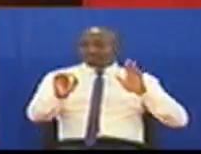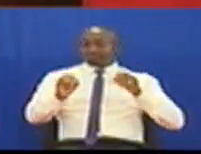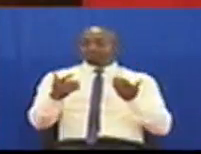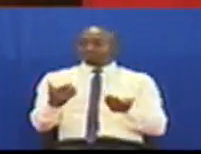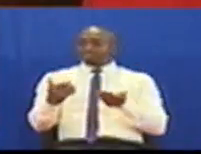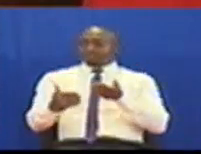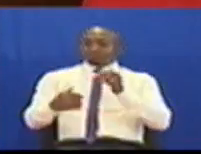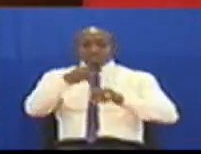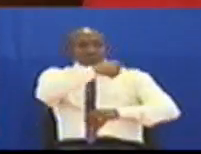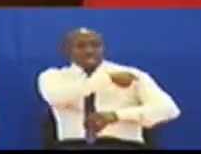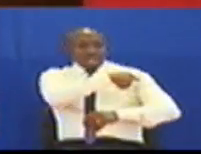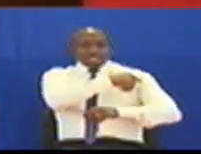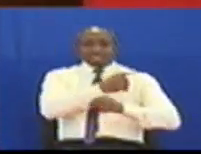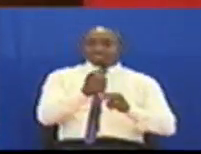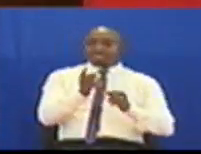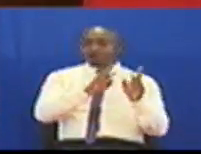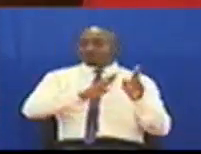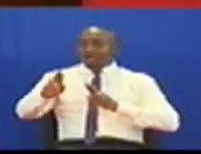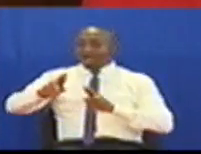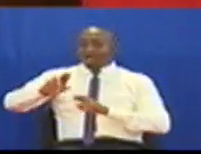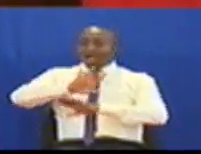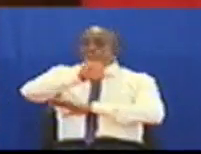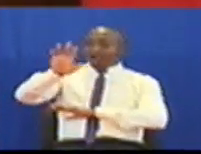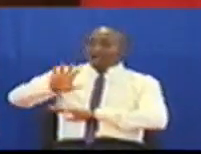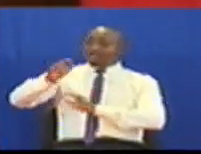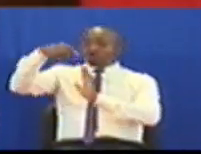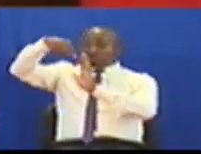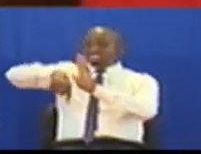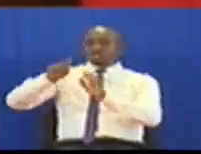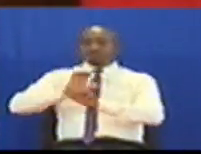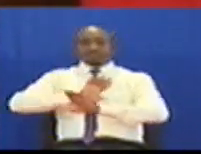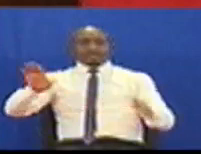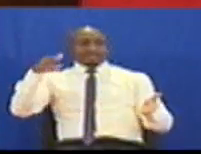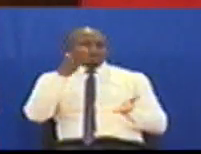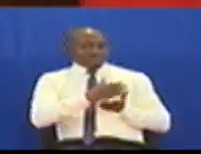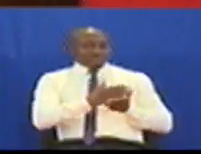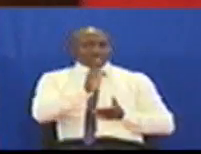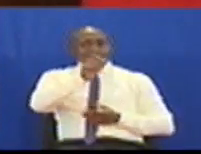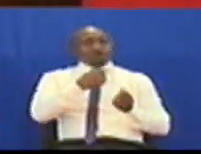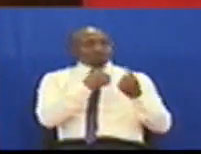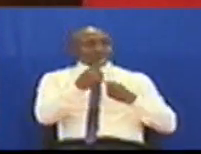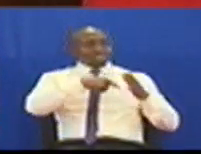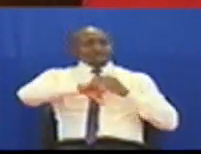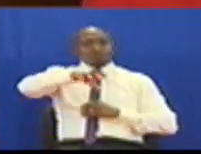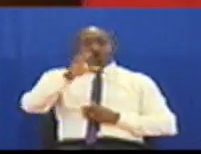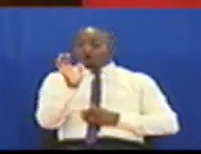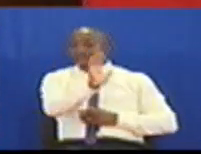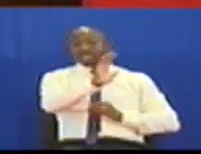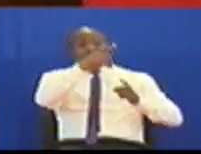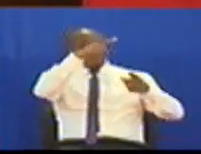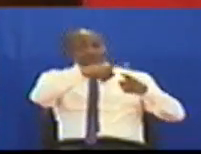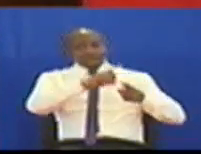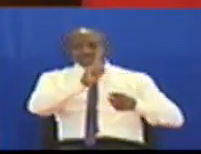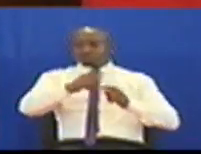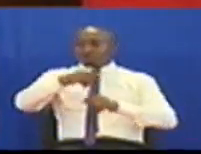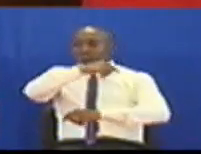wa hospitali ya rufaa kanda ya kusini. Lakini hata anayezungumza anafahamu kwamba katika mkoa wake wa Mara kuna